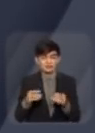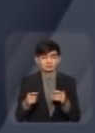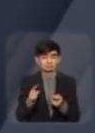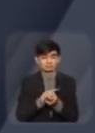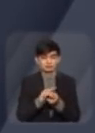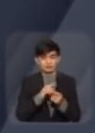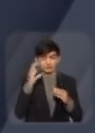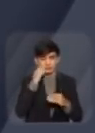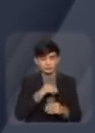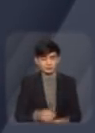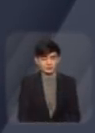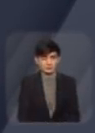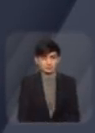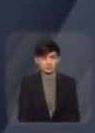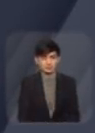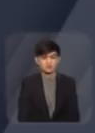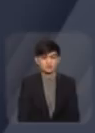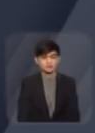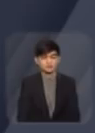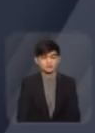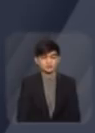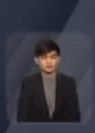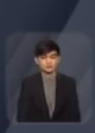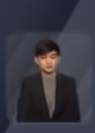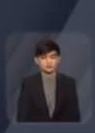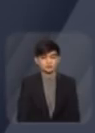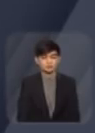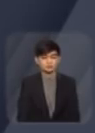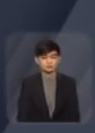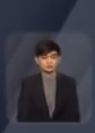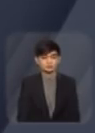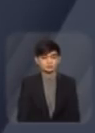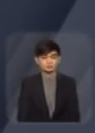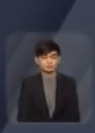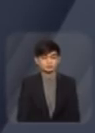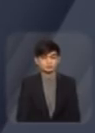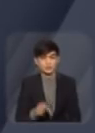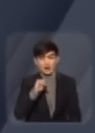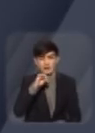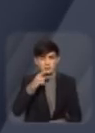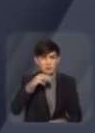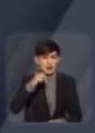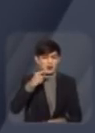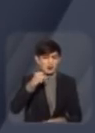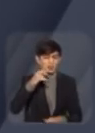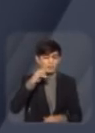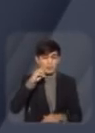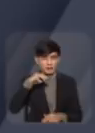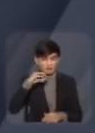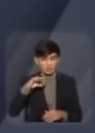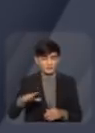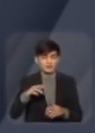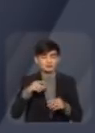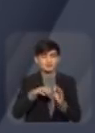мүмкін. Рассмотреть вопрос о целесообразности восстановления Министерства просвещения. Аймағамбетов депутаттарды